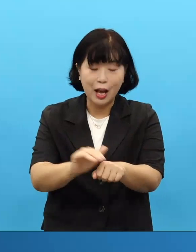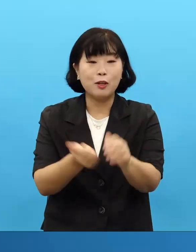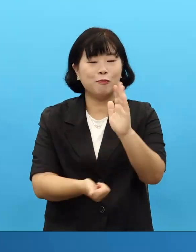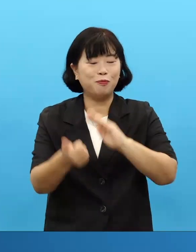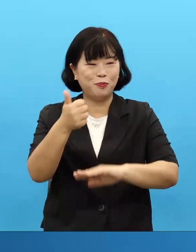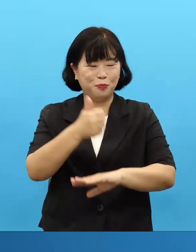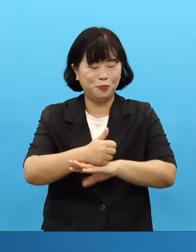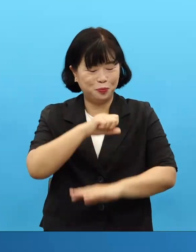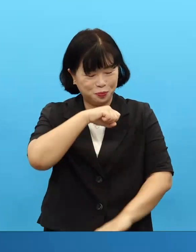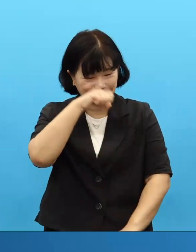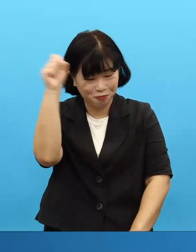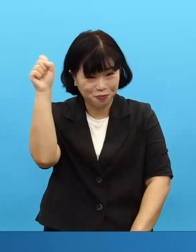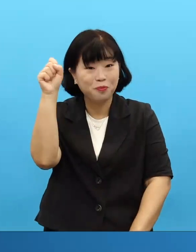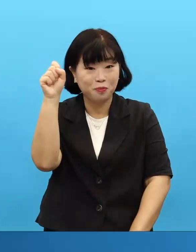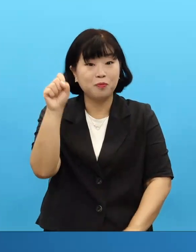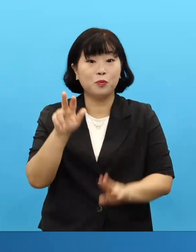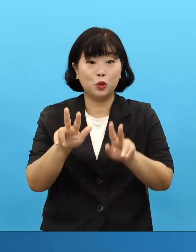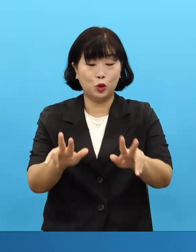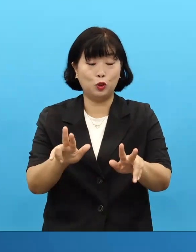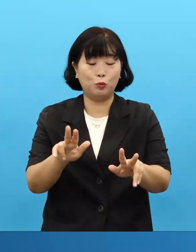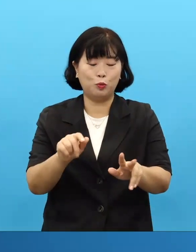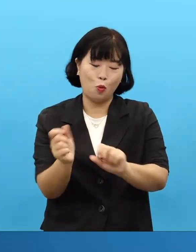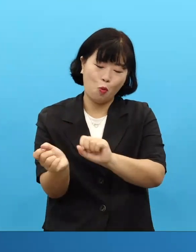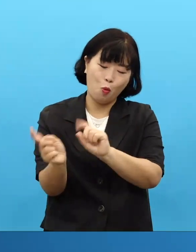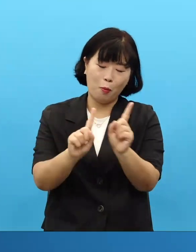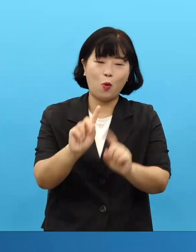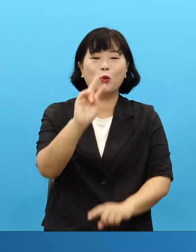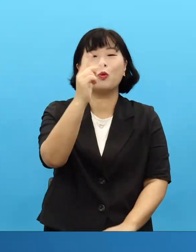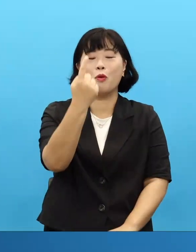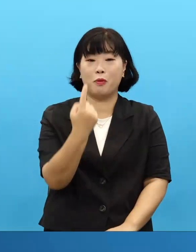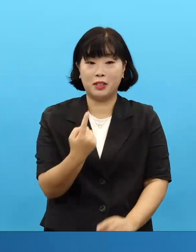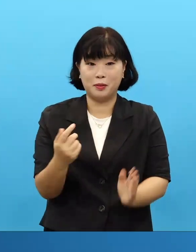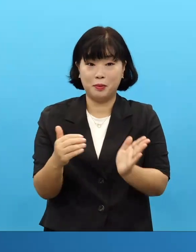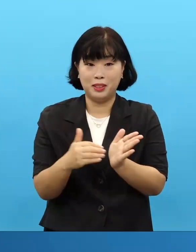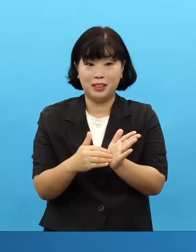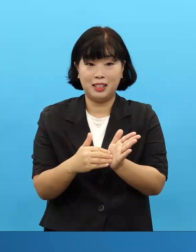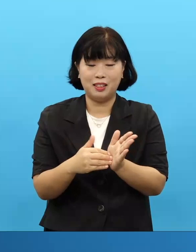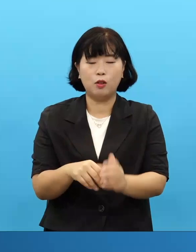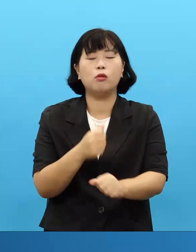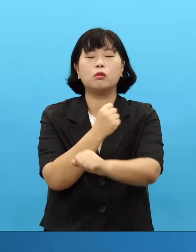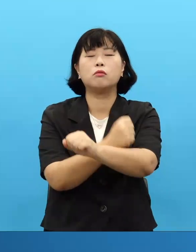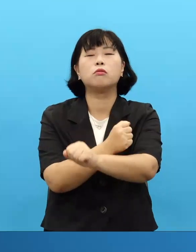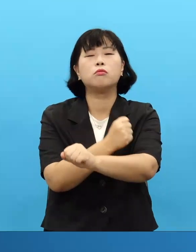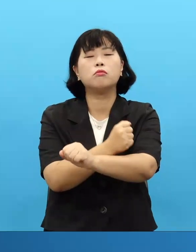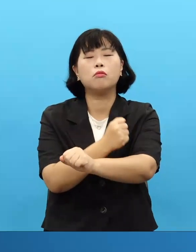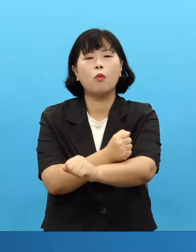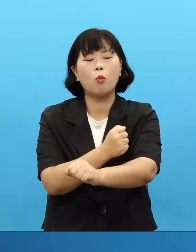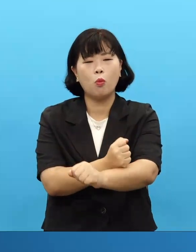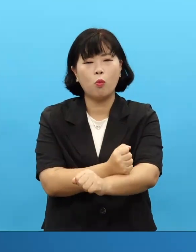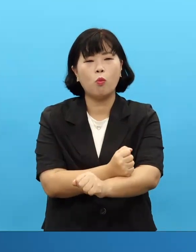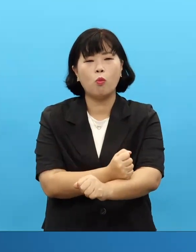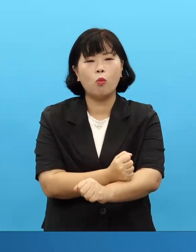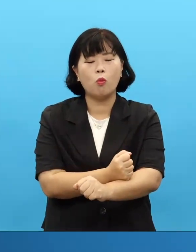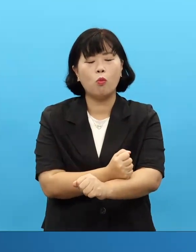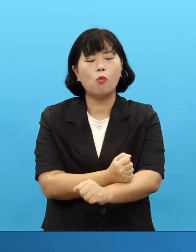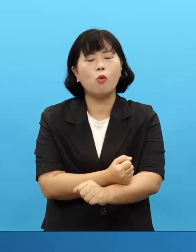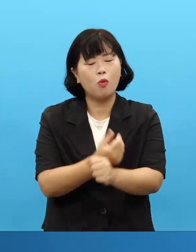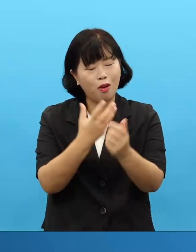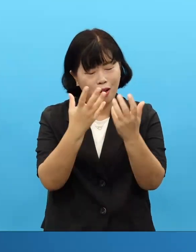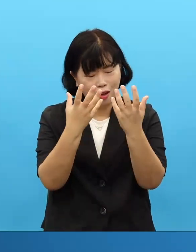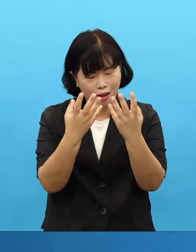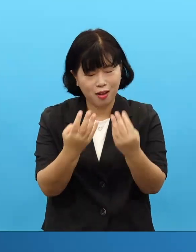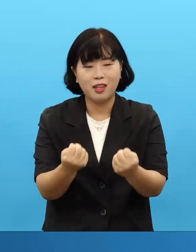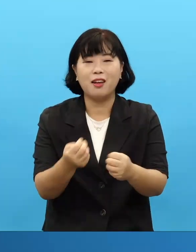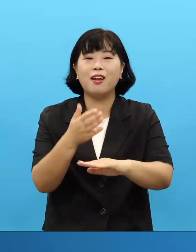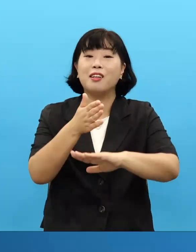successfully receive a very dangerous operation. 많은 그 수고한 분들 또 여러분의 기도 감사를 드리고